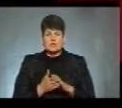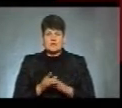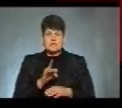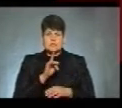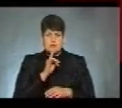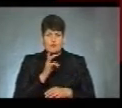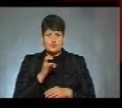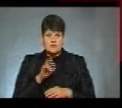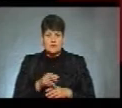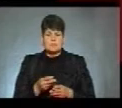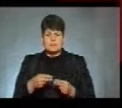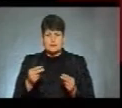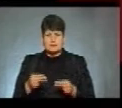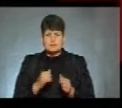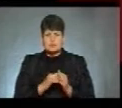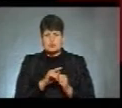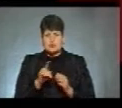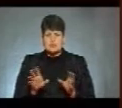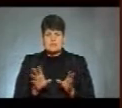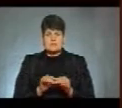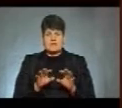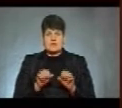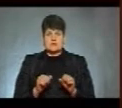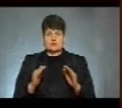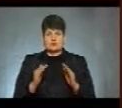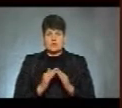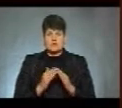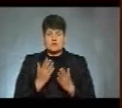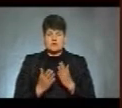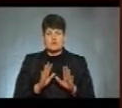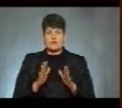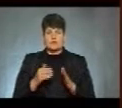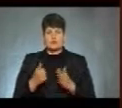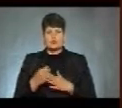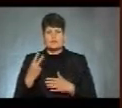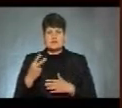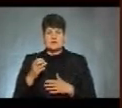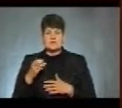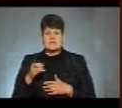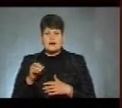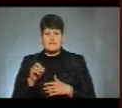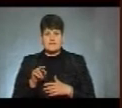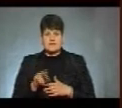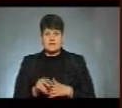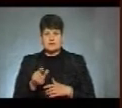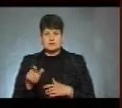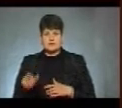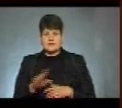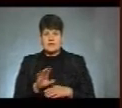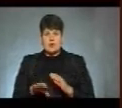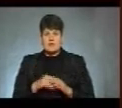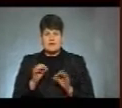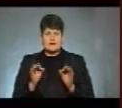замовчуванням укладається з кожним співвласником будинку у випадку, якщо до 20 травня 2020 року мешканці не обрали